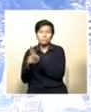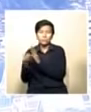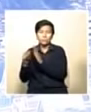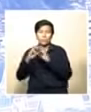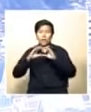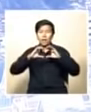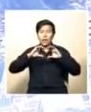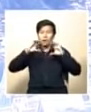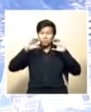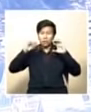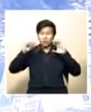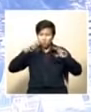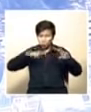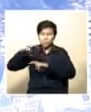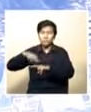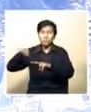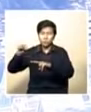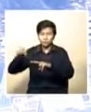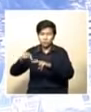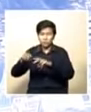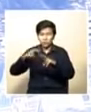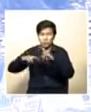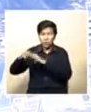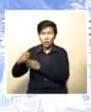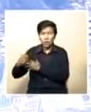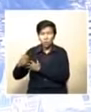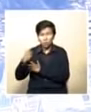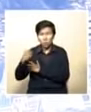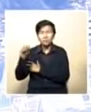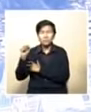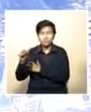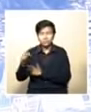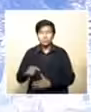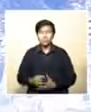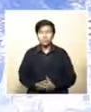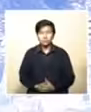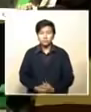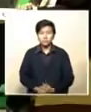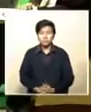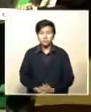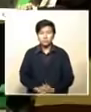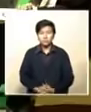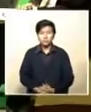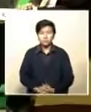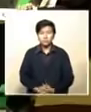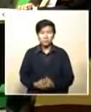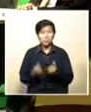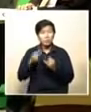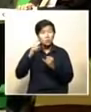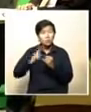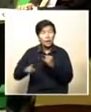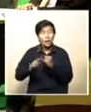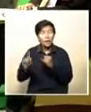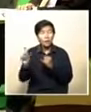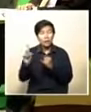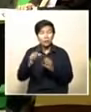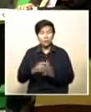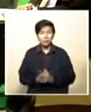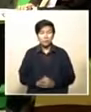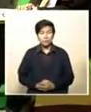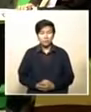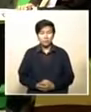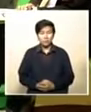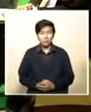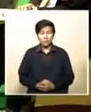ยายามให้เลื่อนไปถ้าเลื่อนได้ถ้าเลื่อนไม่ได้ส่งเสริมให้มีการประชุมทางไ